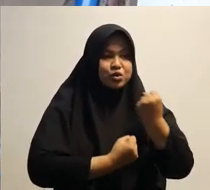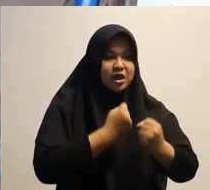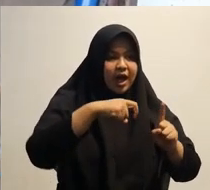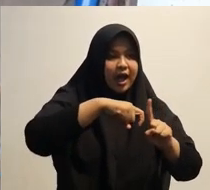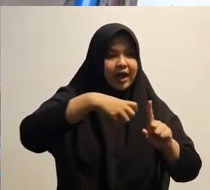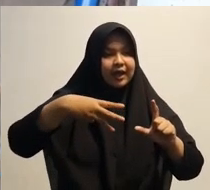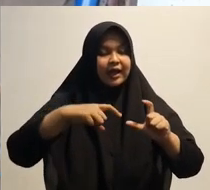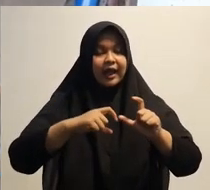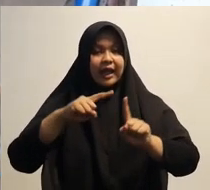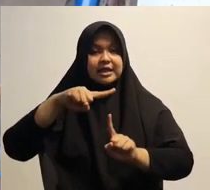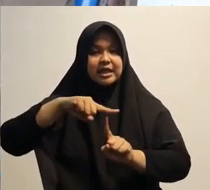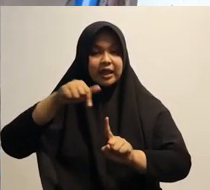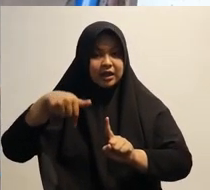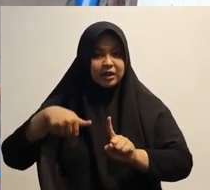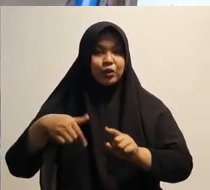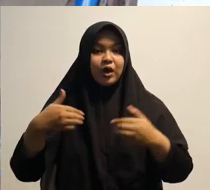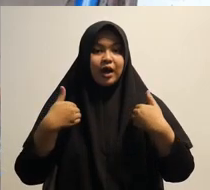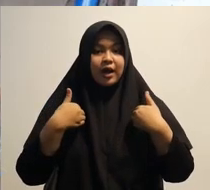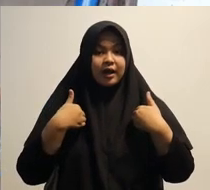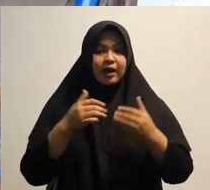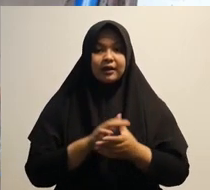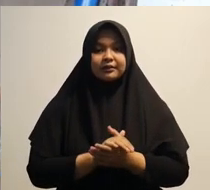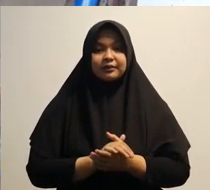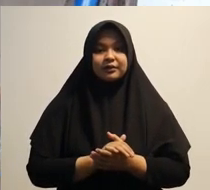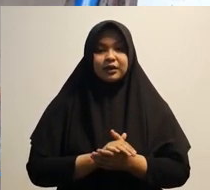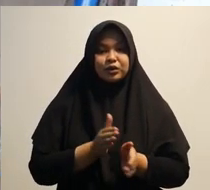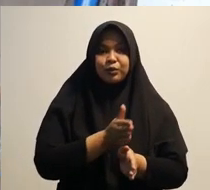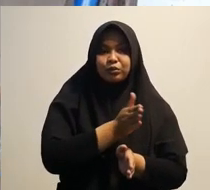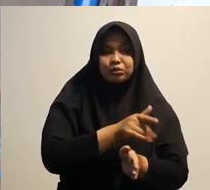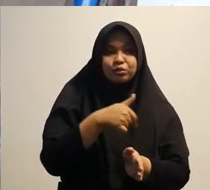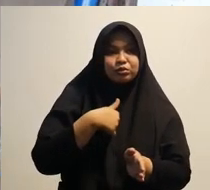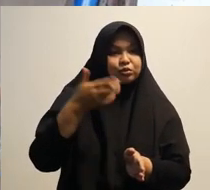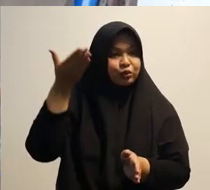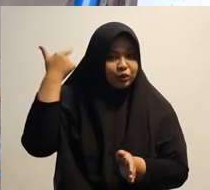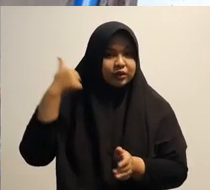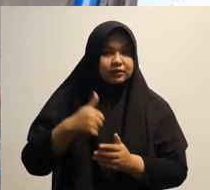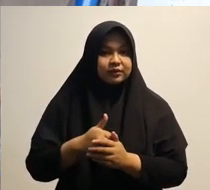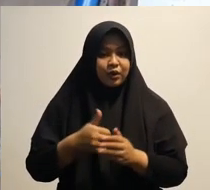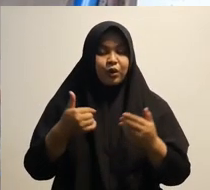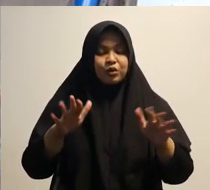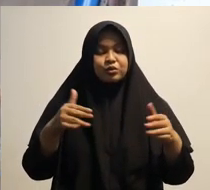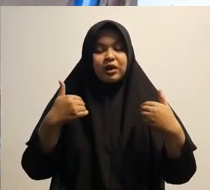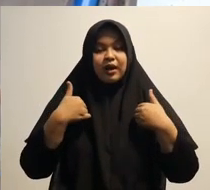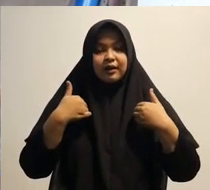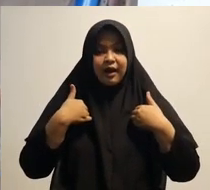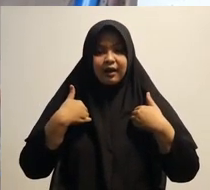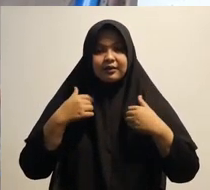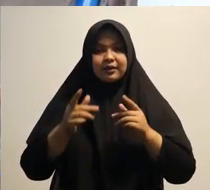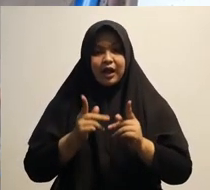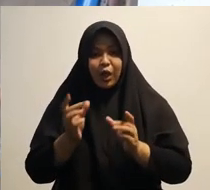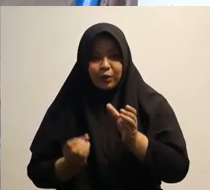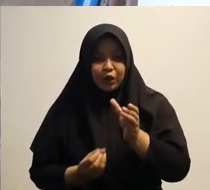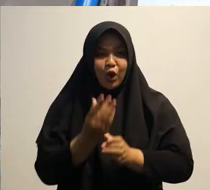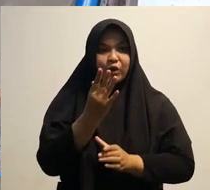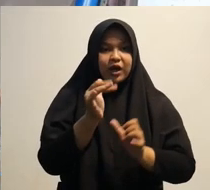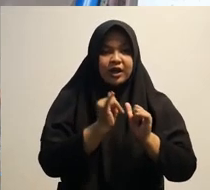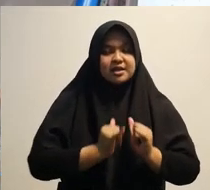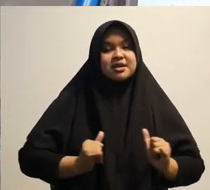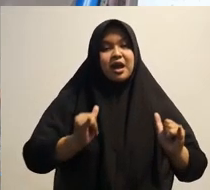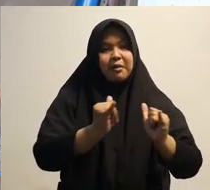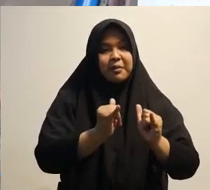Bapak sendiri, usaha keset ini sudah ada sebelum KDD atau gimana Pak? Mungkin sebelum KDD sudah ada, tapi untuk lebih berkembangnya